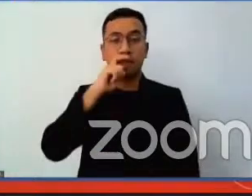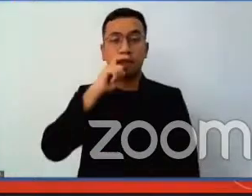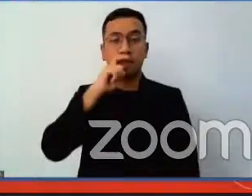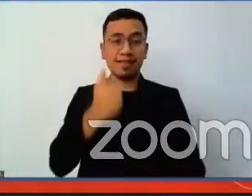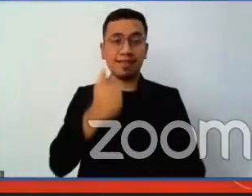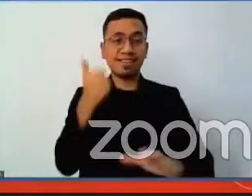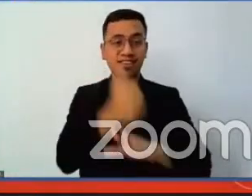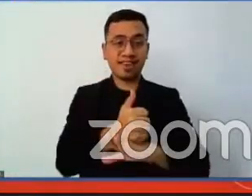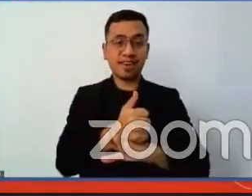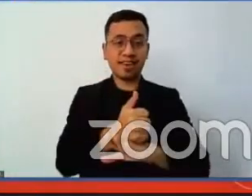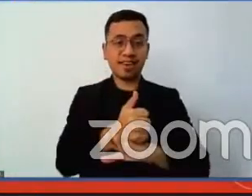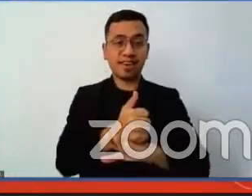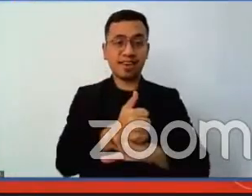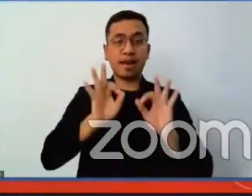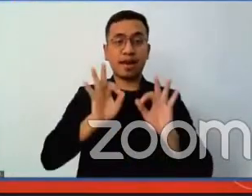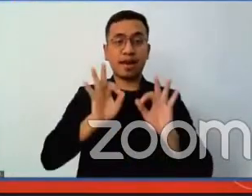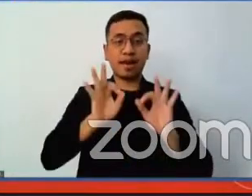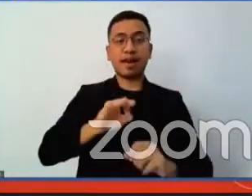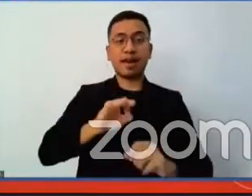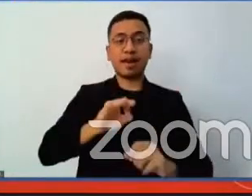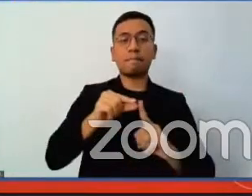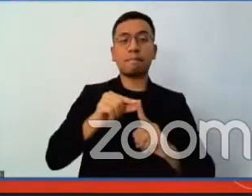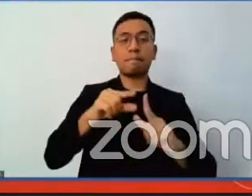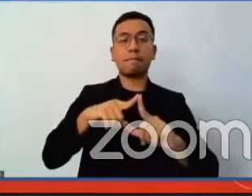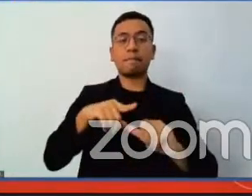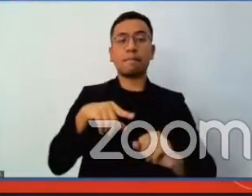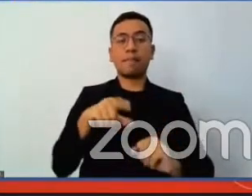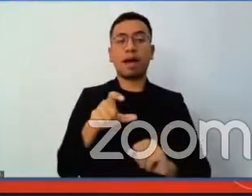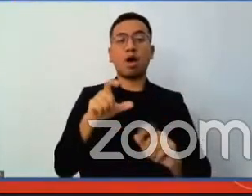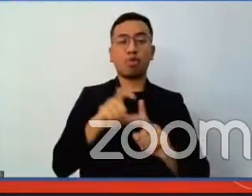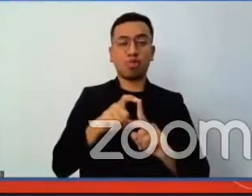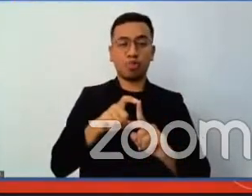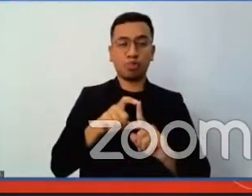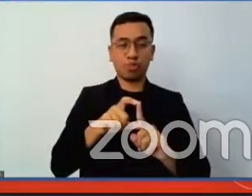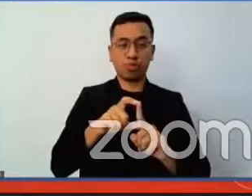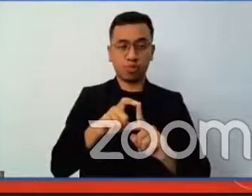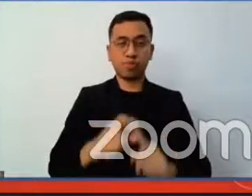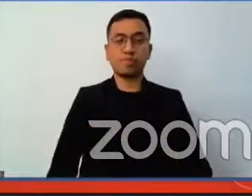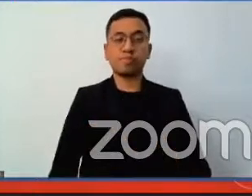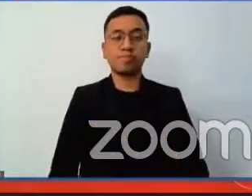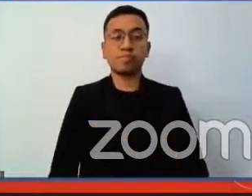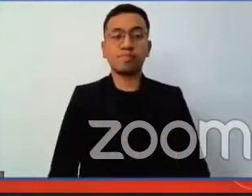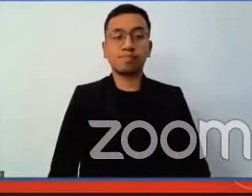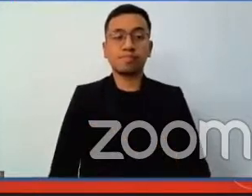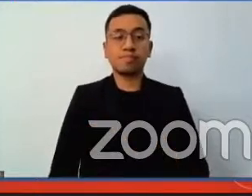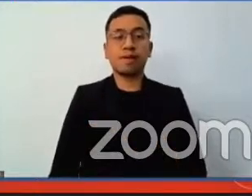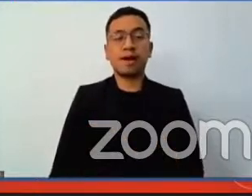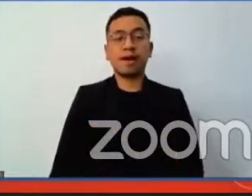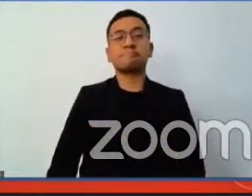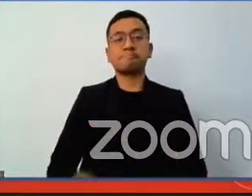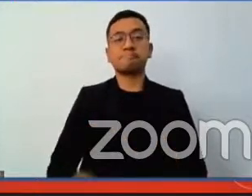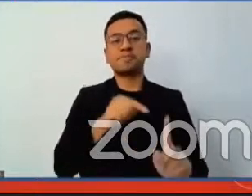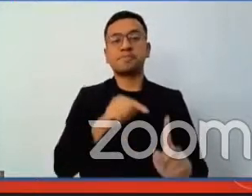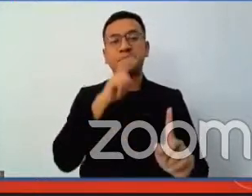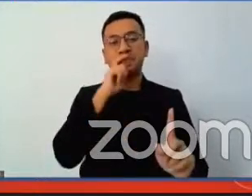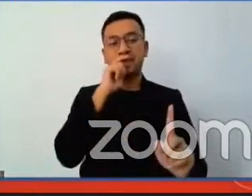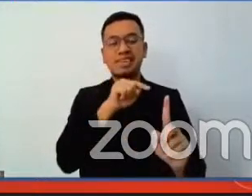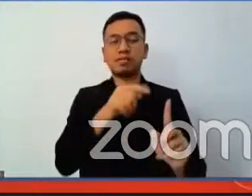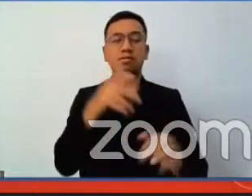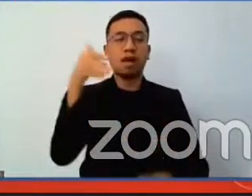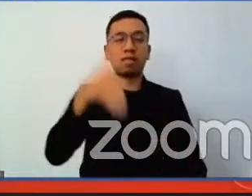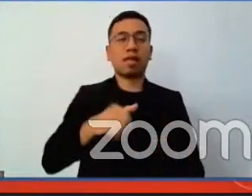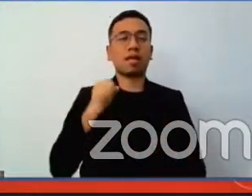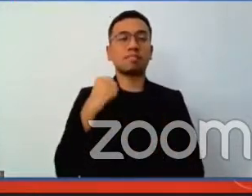adalah Dirjen Pendidikan Anak Usia Dini, Pendidikan Dasar, dan Pendidikan Menengah yang pada kesempatan ini beliau berhalangan